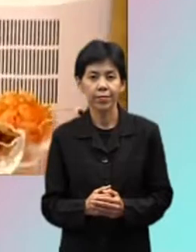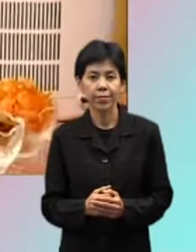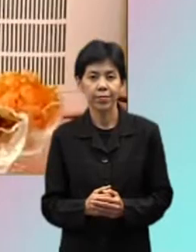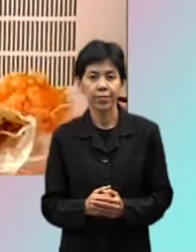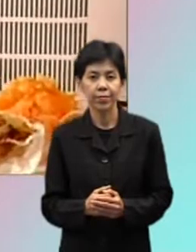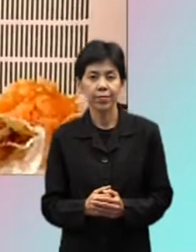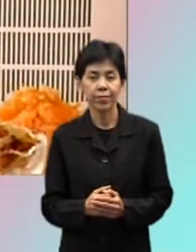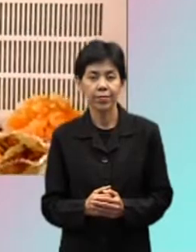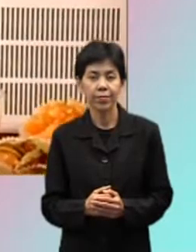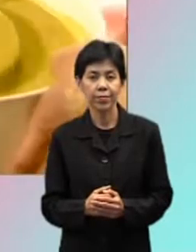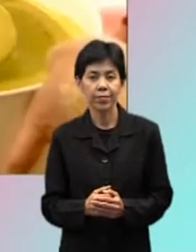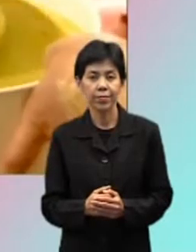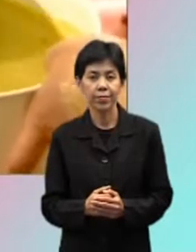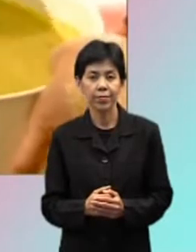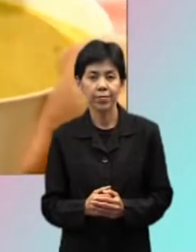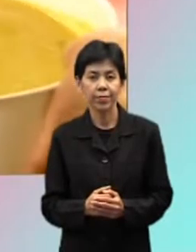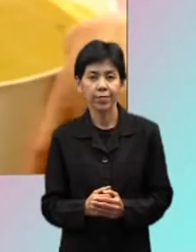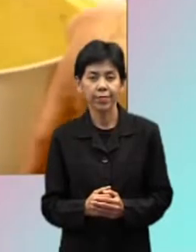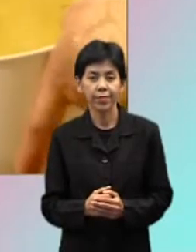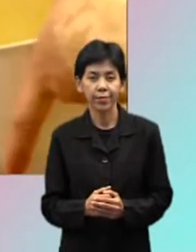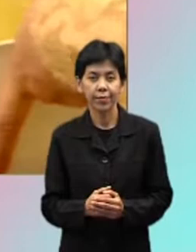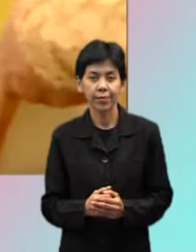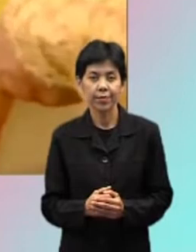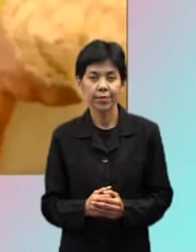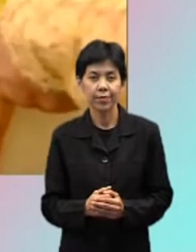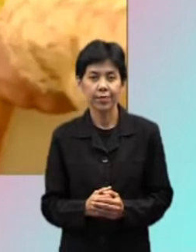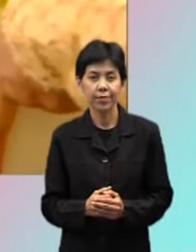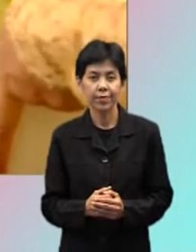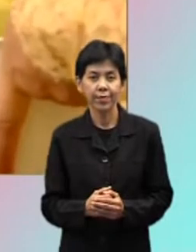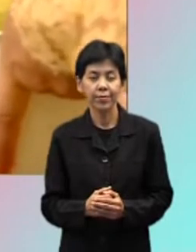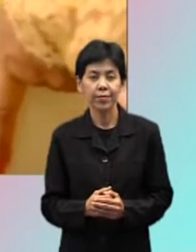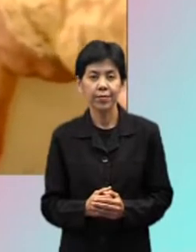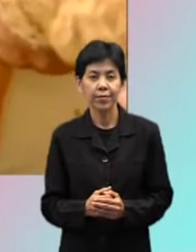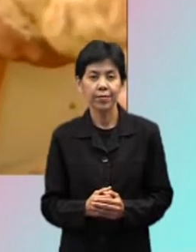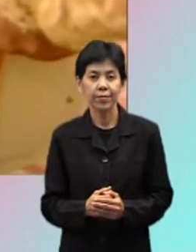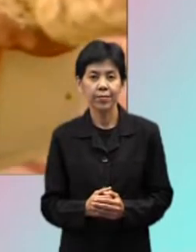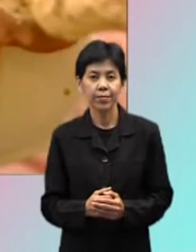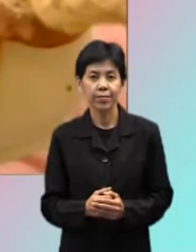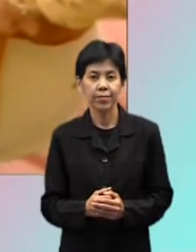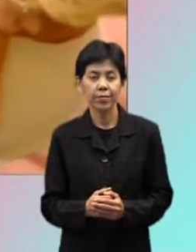ที่เสิร์ฟเป็นเครื่องนี้นะครับ